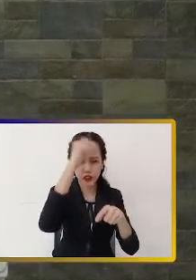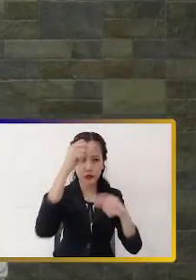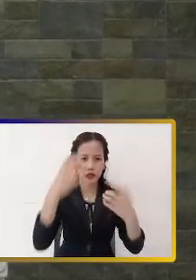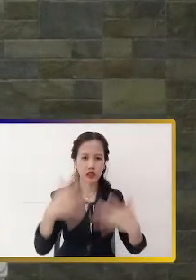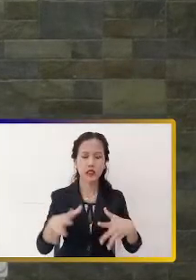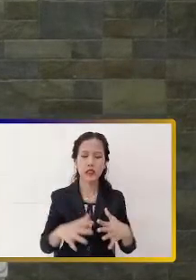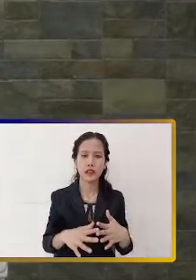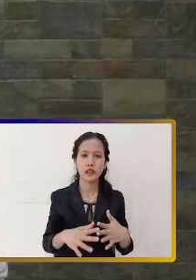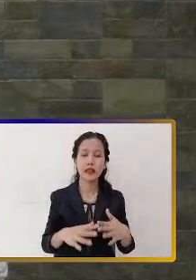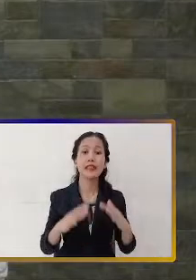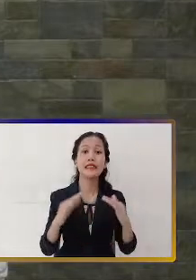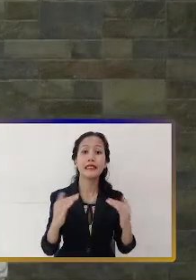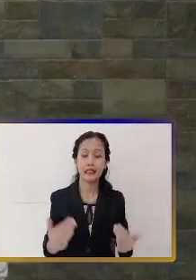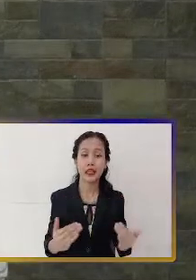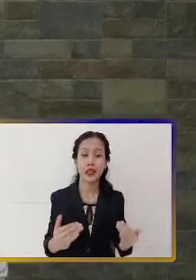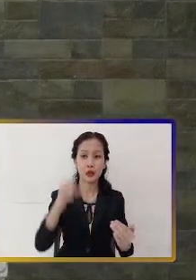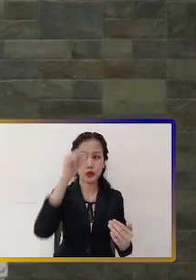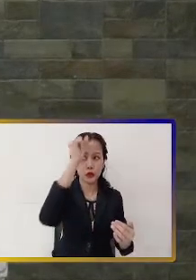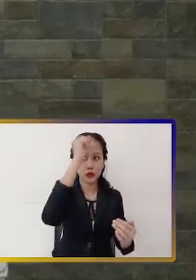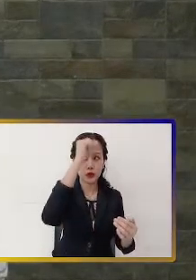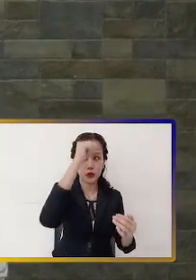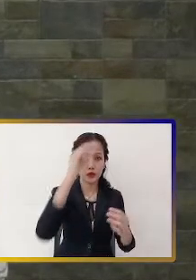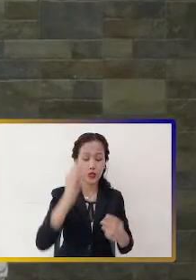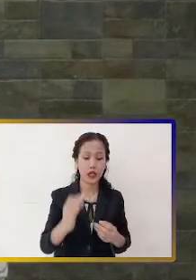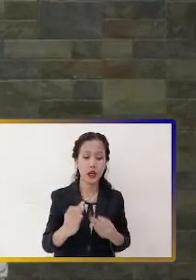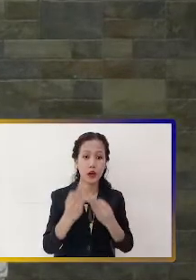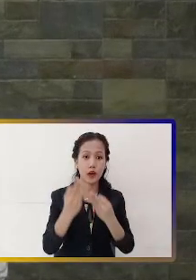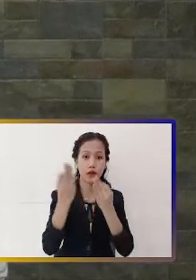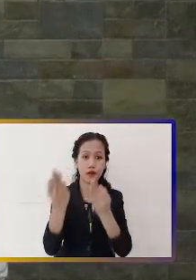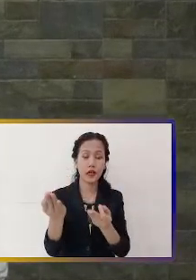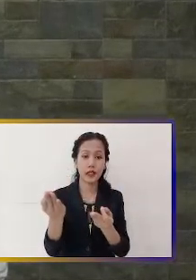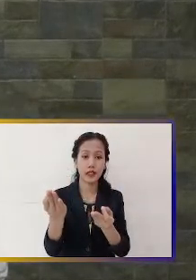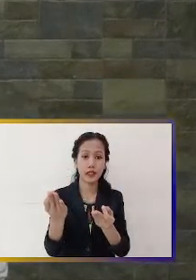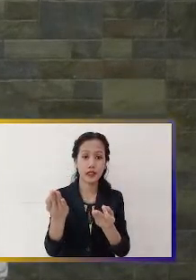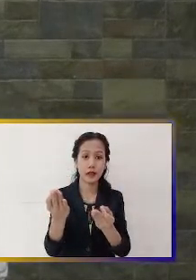siya, naghahandog po siya at siya po ay